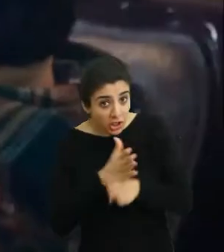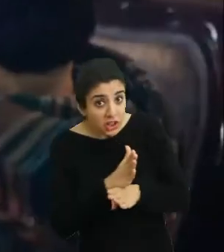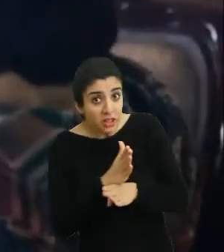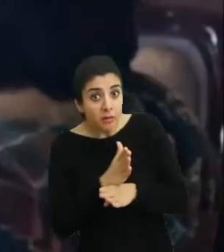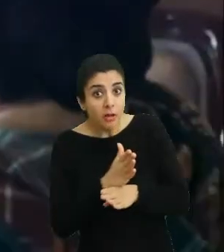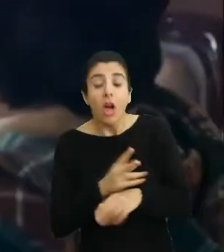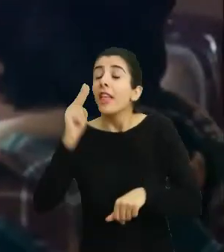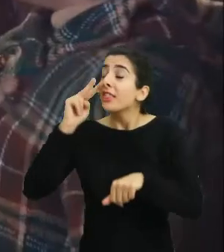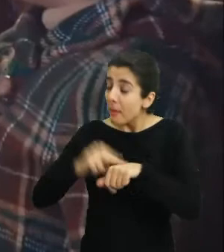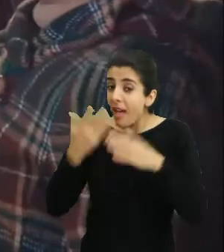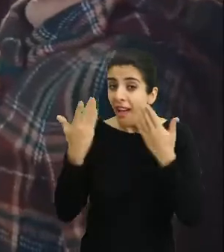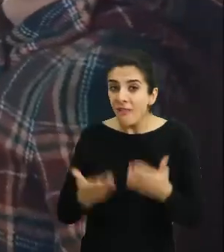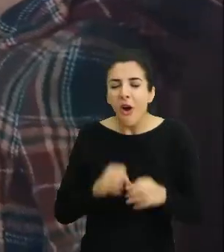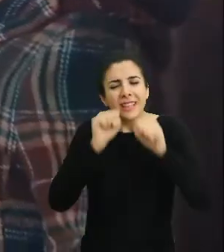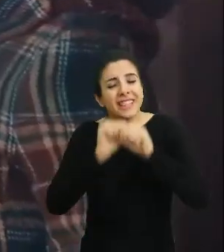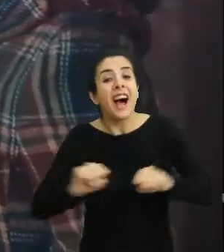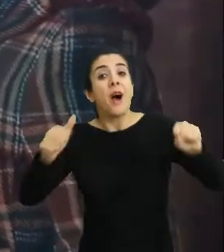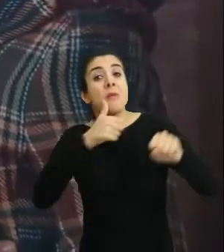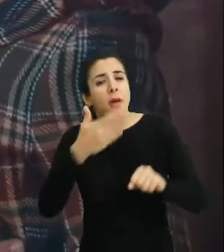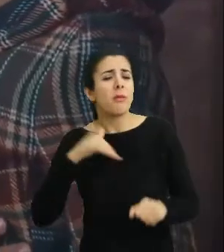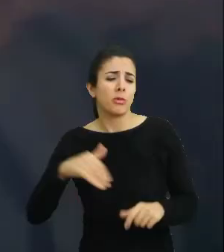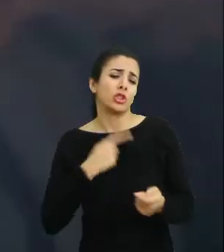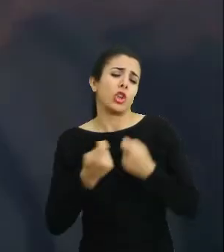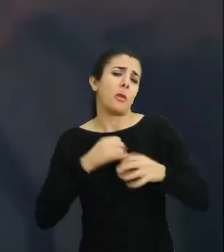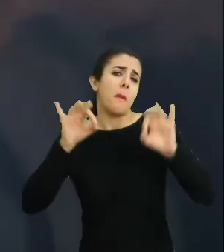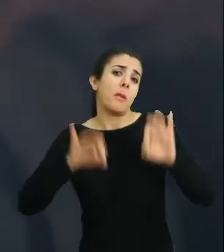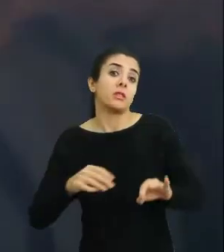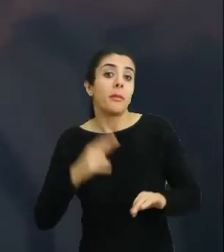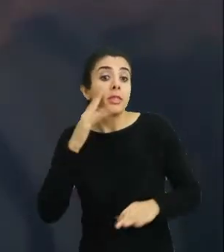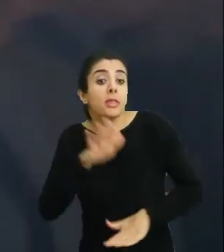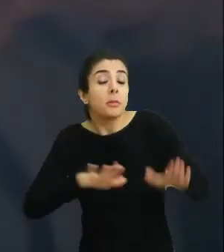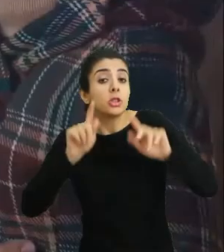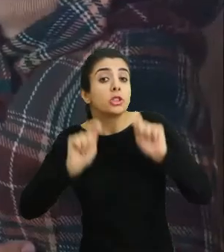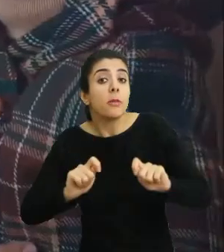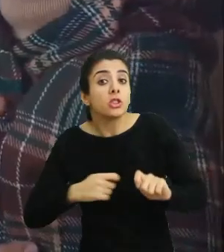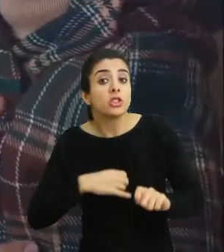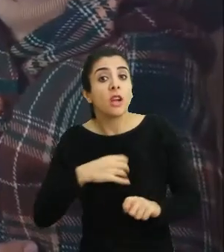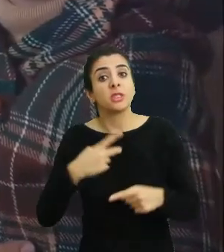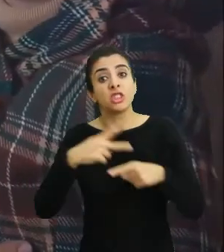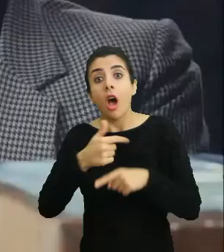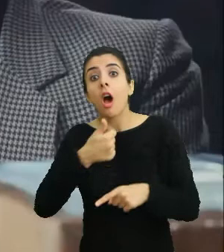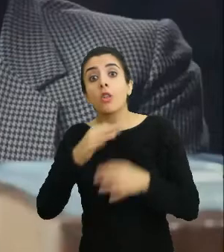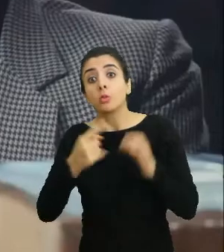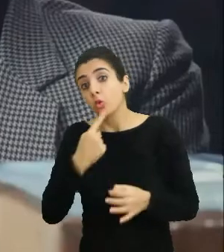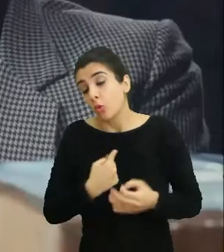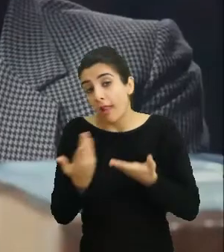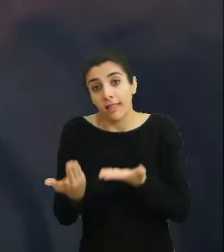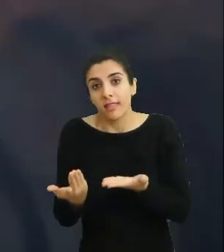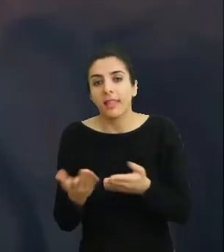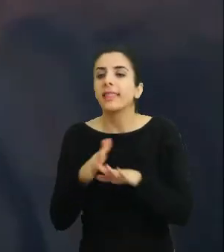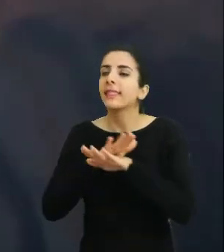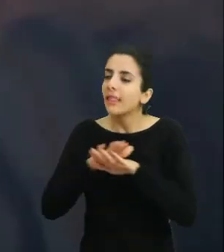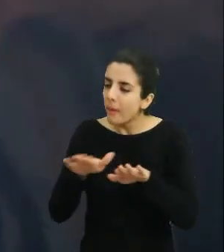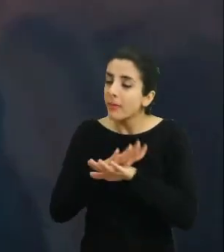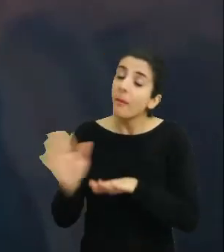mı? Vallahi billah. Yaşasın baba, ben burada çalışacağım. Yerleri süpüreceğim. Sait amca söyledi. Tamam oğlum,